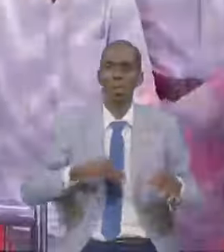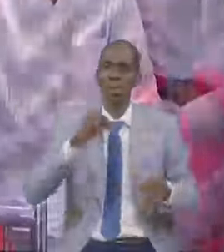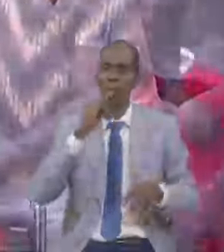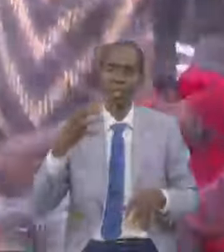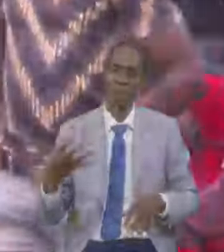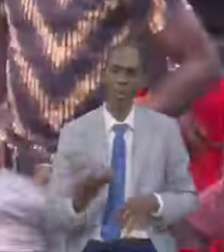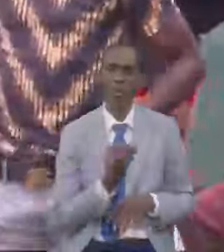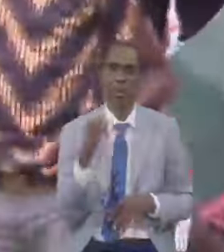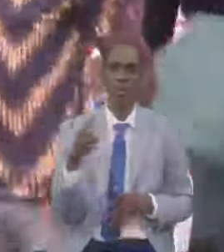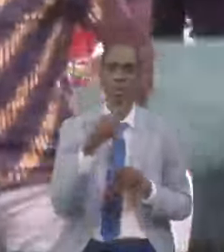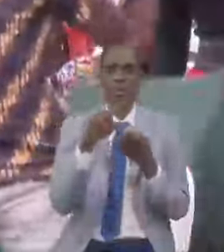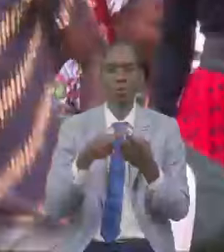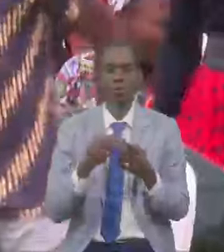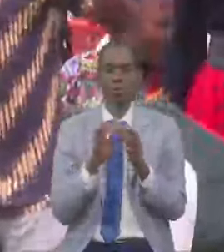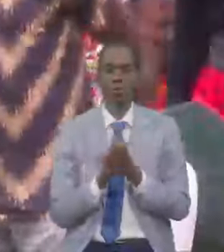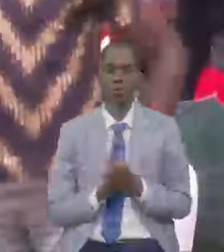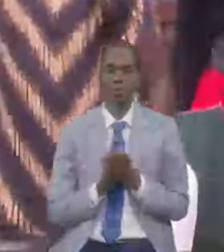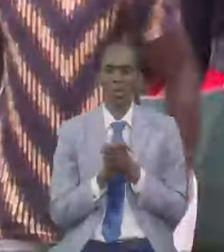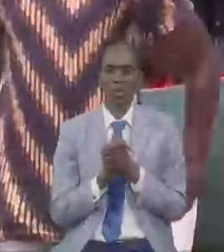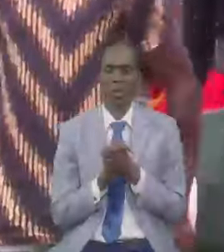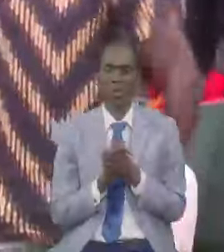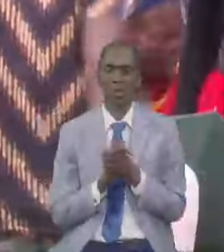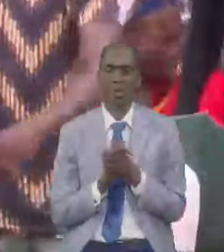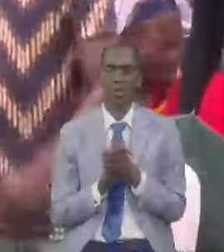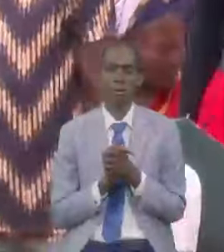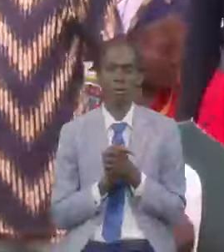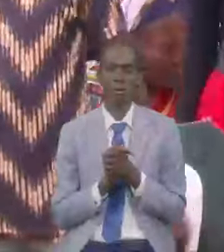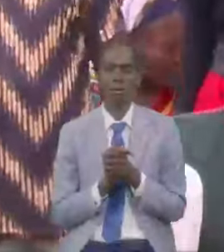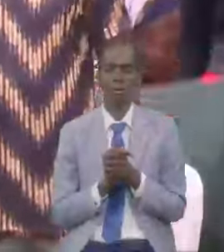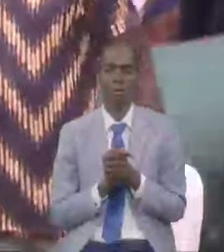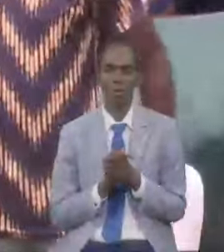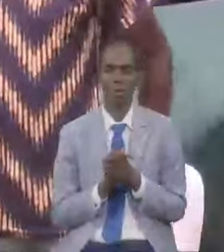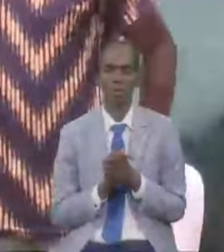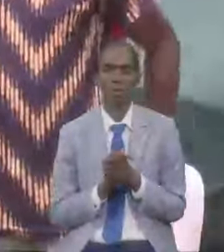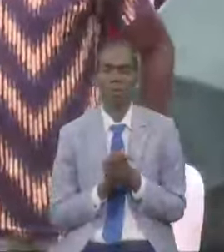మిమ్మల్ని తీసుకువెళ్లే స్థలానికి మీరు చేర్చబడే వరకు కూడా గమనించండి, గమనించండి, గమనించండి.